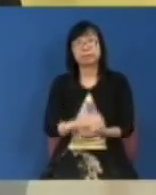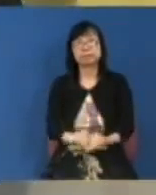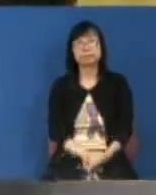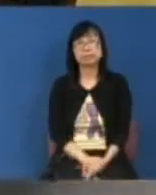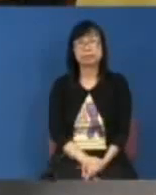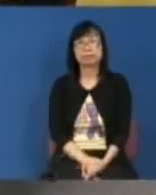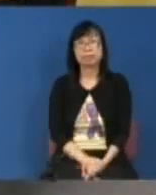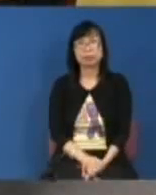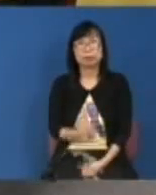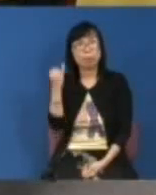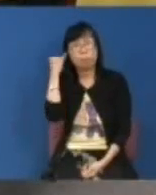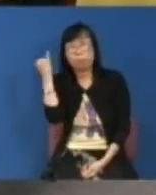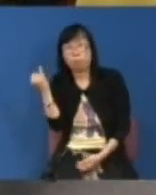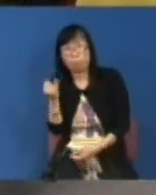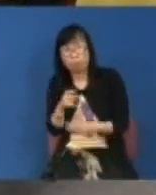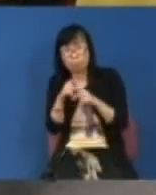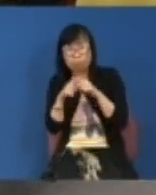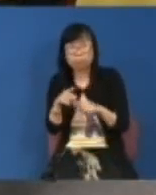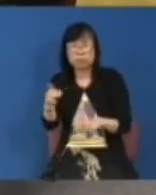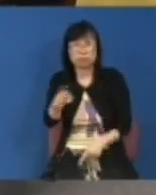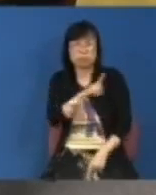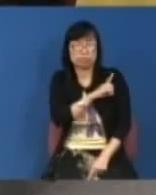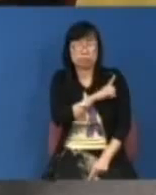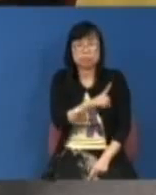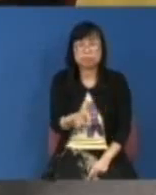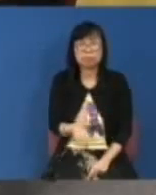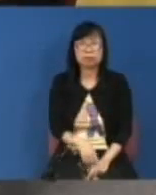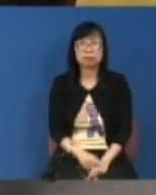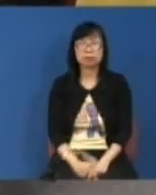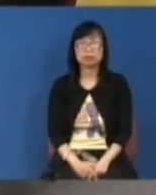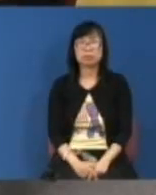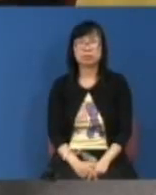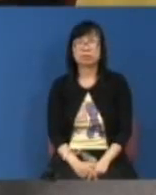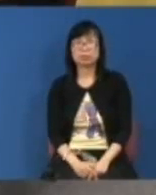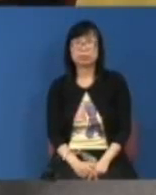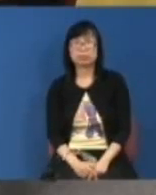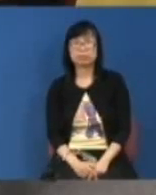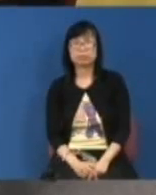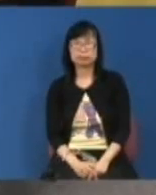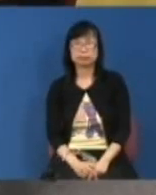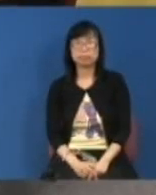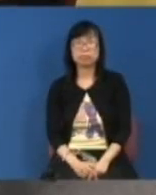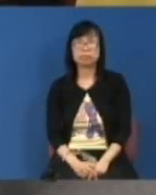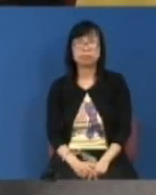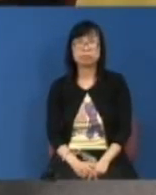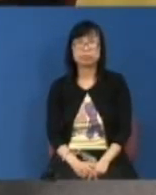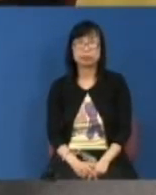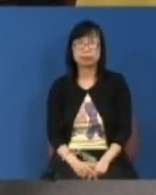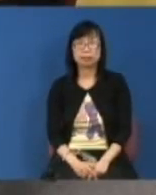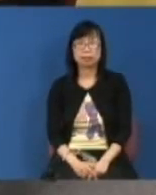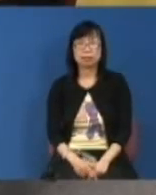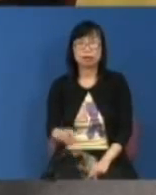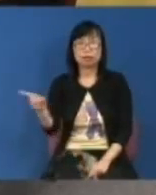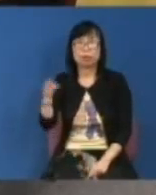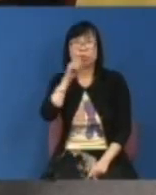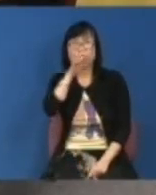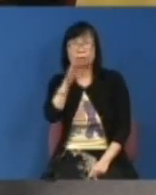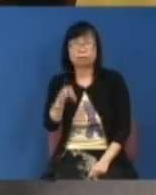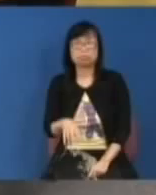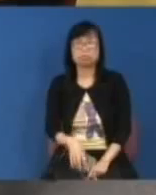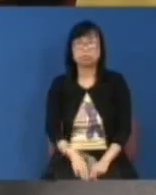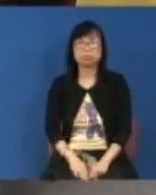我又不用說，因為他是自足的嘛，是吧？佢講嘢，佢講嘢就自足噶啦，